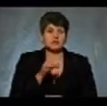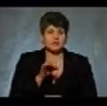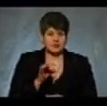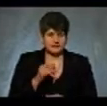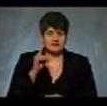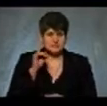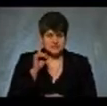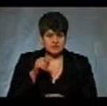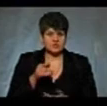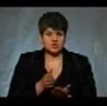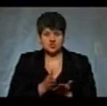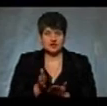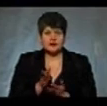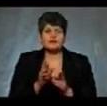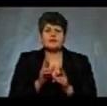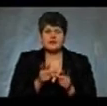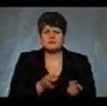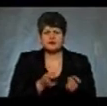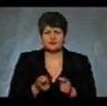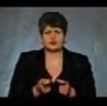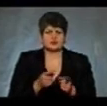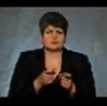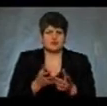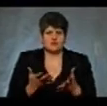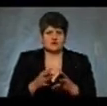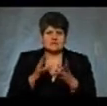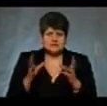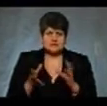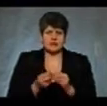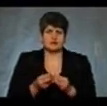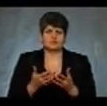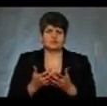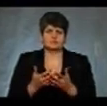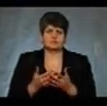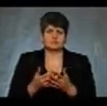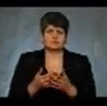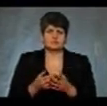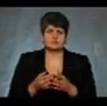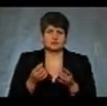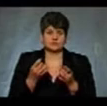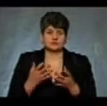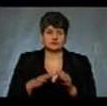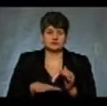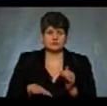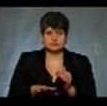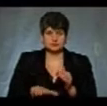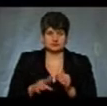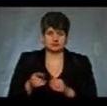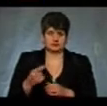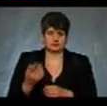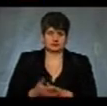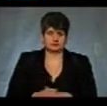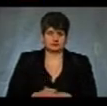відомі вам шляхи, яким чином потрапляє зброя, загалом боєприпаси на цивільну територію, зокрема на